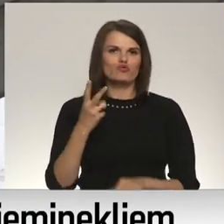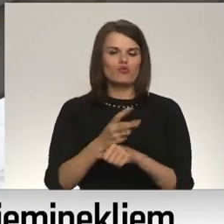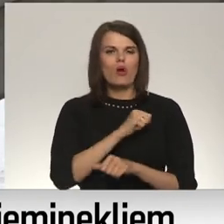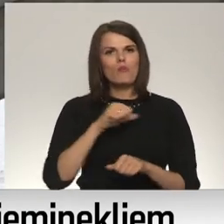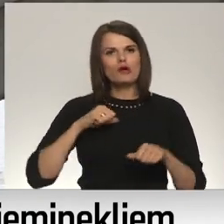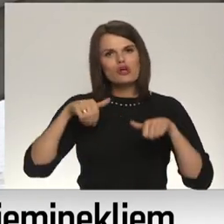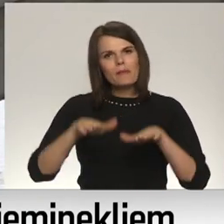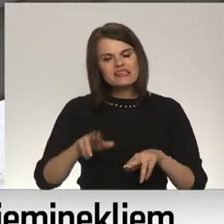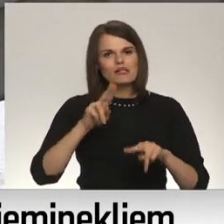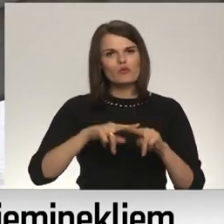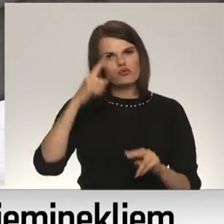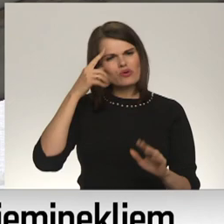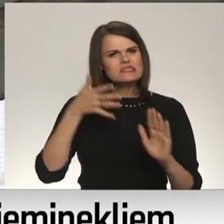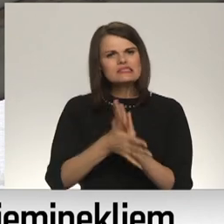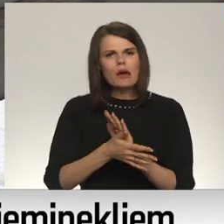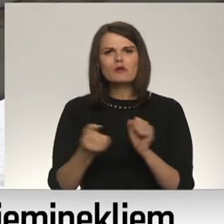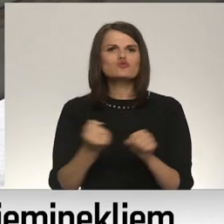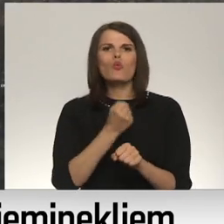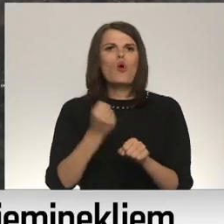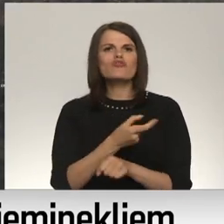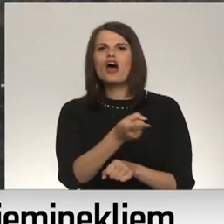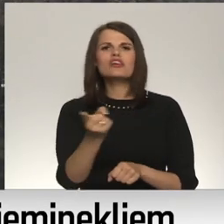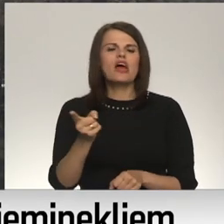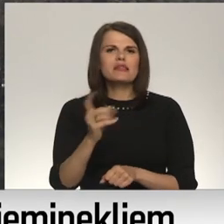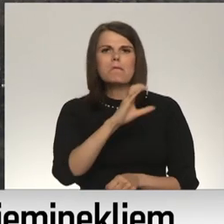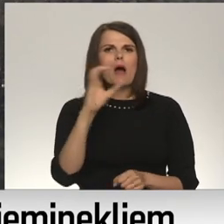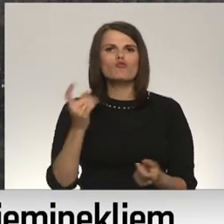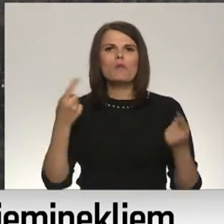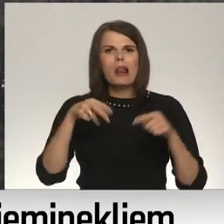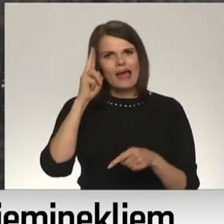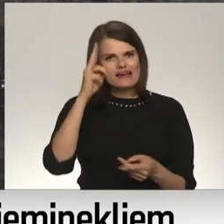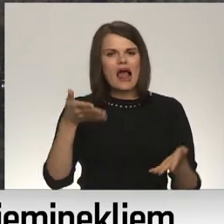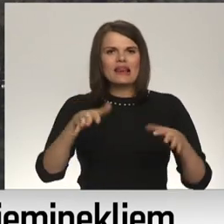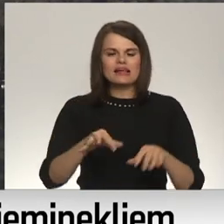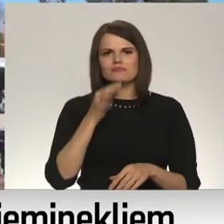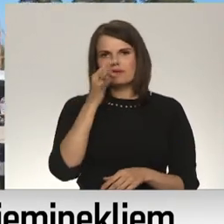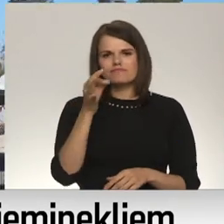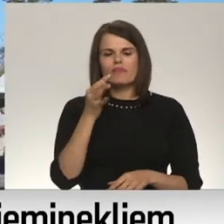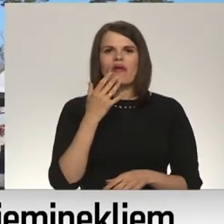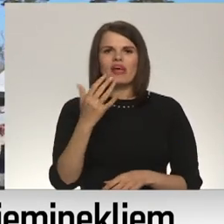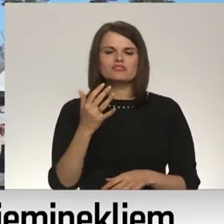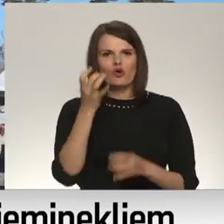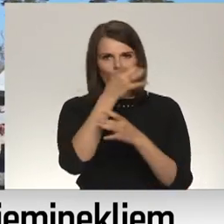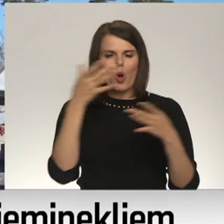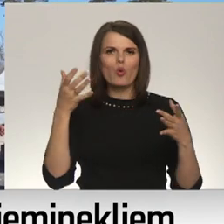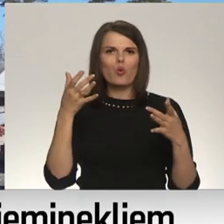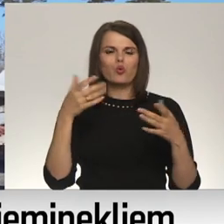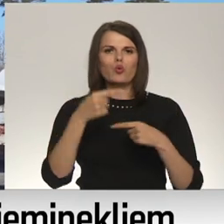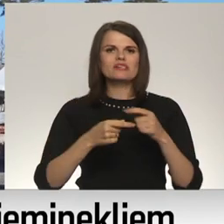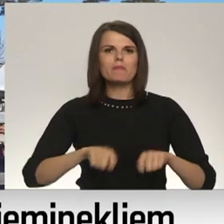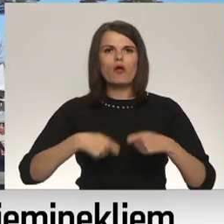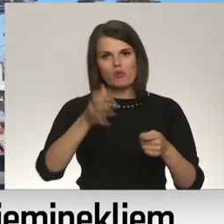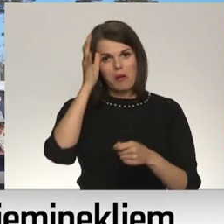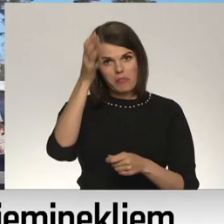izlemt un saprast, ko ar šīm padomju laika liecībām darīt tālāk, uzskata Nacionālā kultūras mantojuma pārvalde, kas nepieciešamības gadījumā